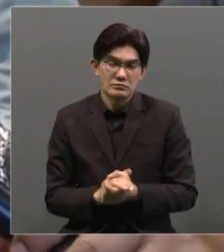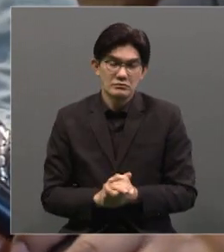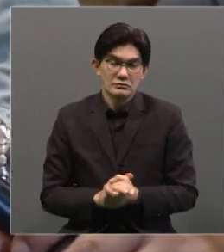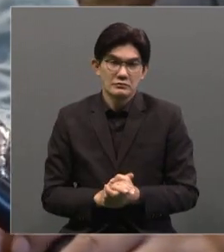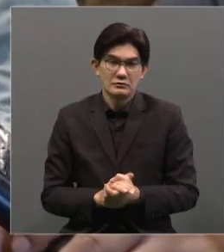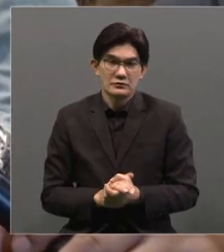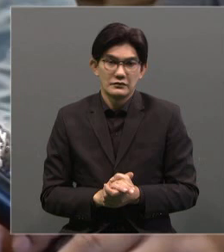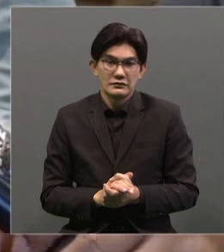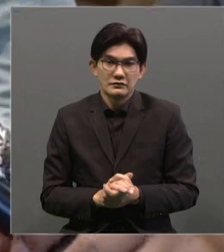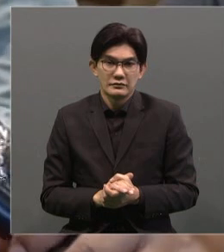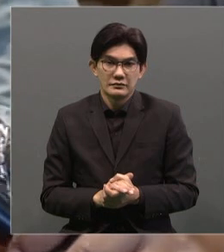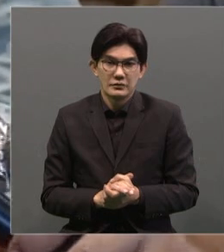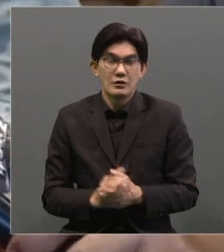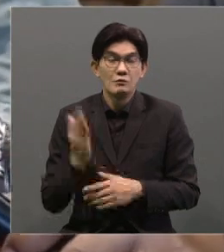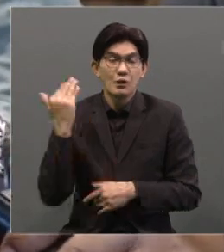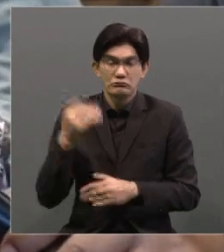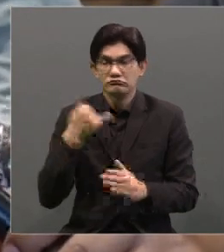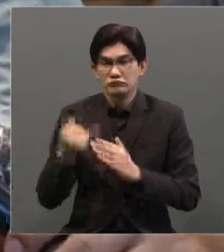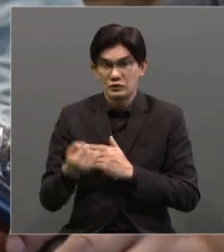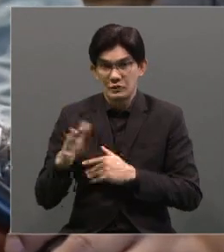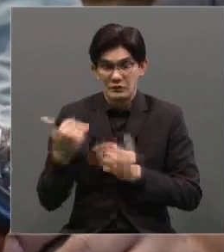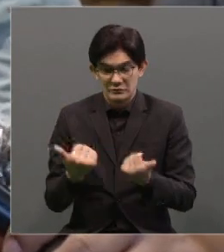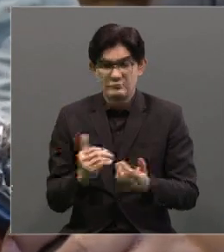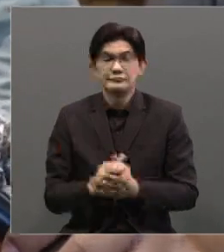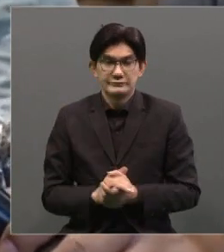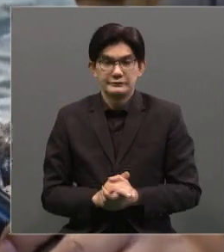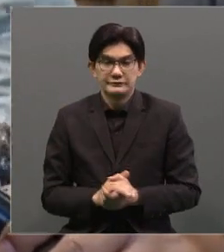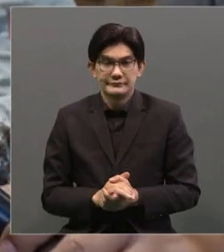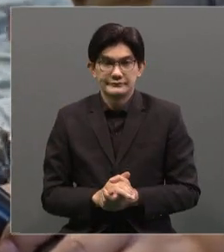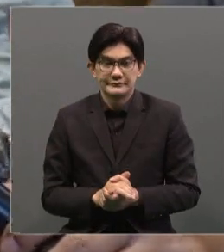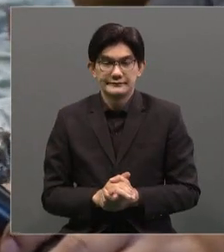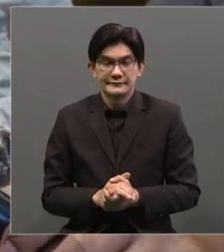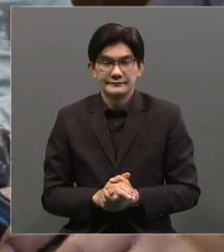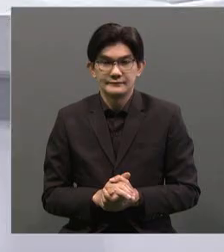ฟ้องไปแล้วครับนะคดีนั้นก็จบละตอนนี้ก็สั่งอดีตไปแล้ว